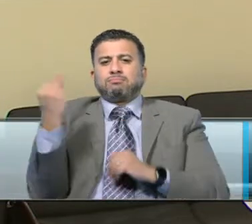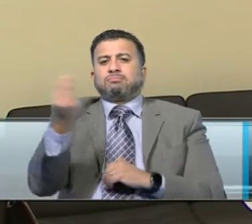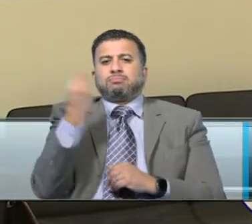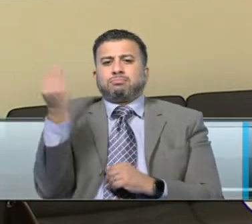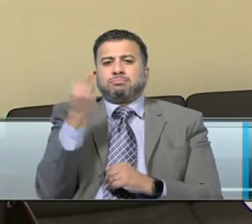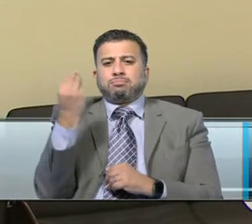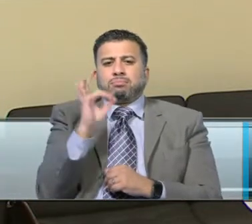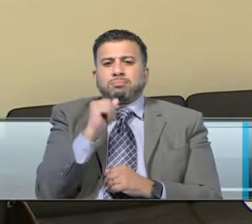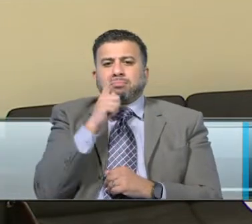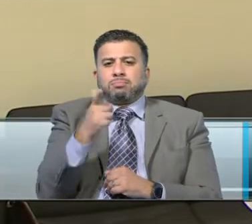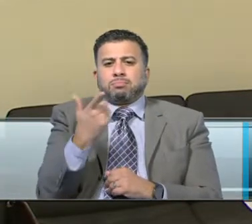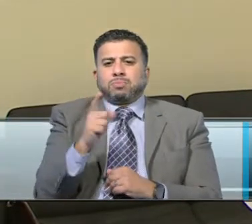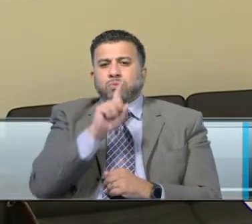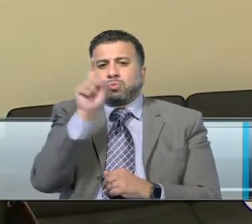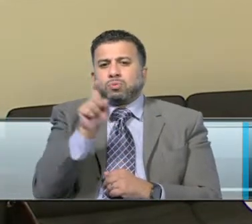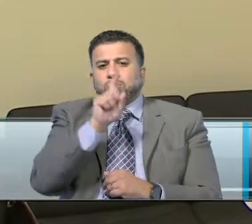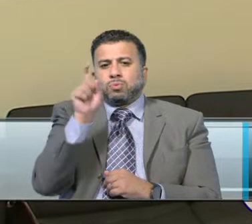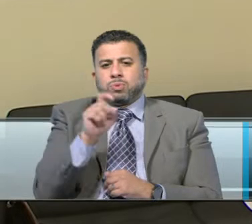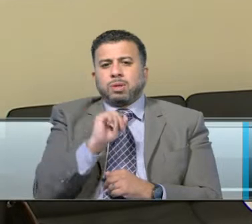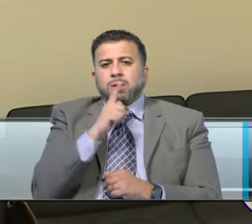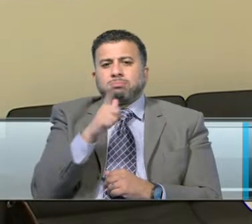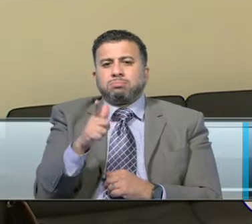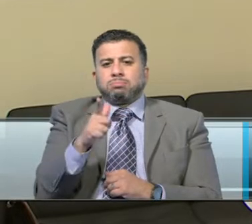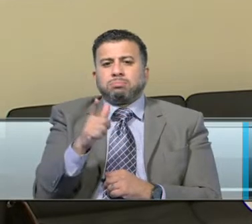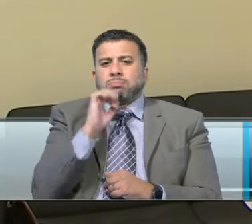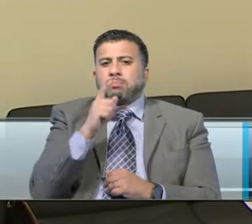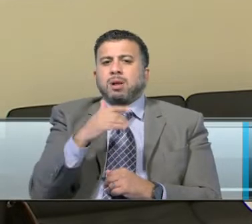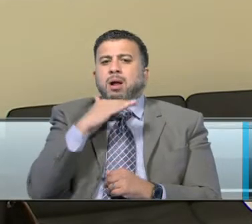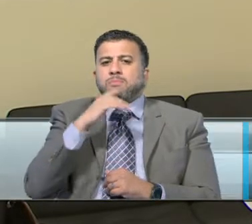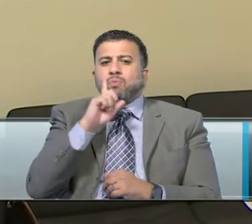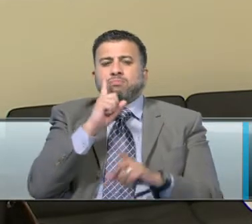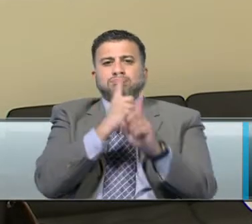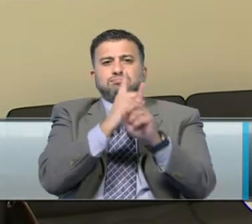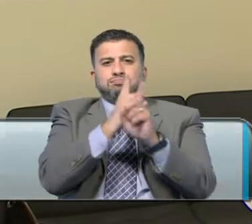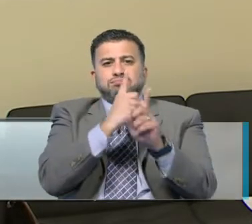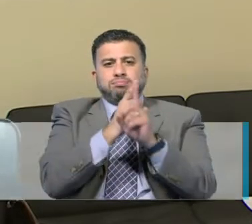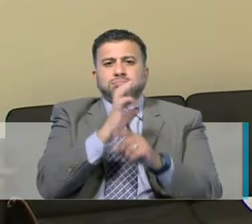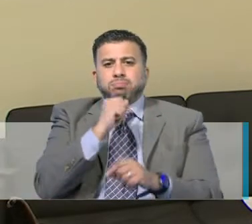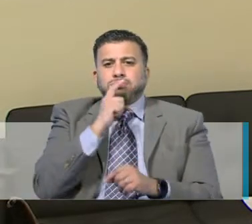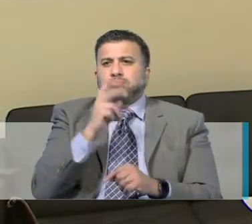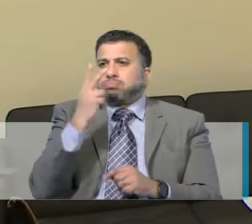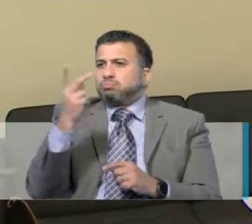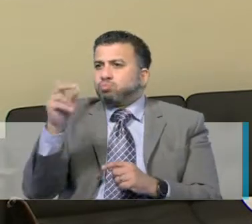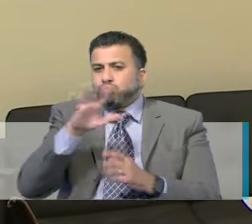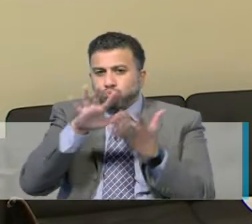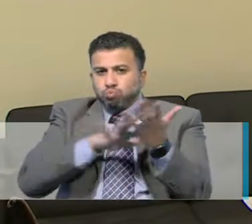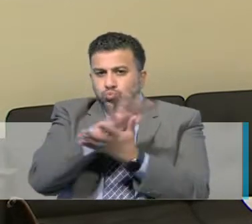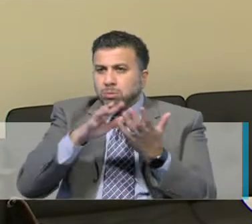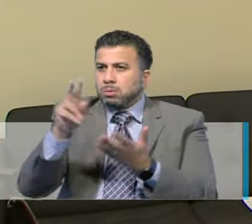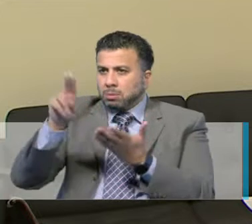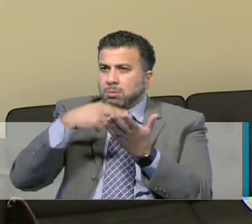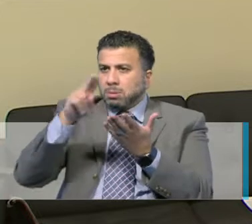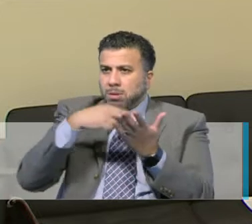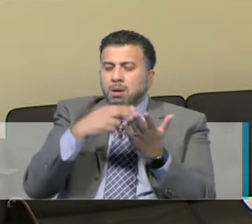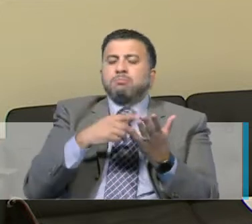تم يعني توجيه الأسئلة لأبنائنا الطلبة وكذلك لقاءات مع أولياء الأمور، نرصد ملاحظاتهم لتطوير